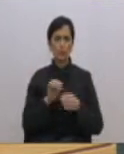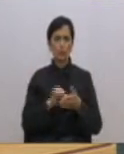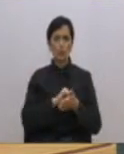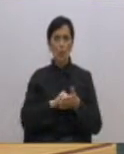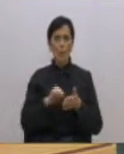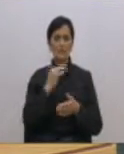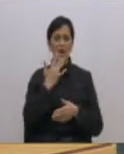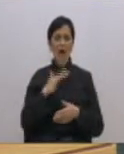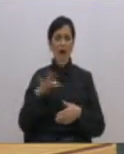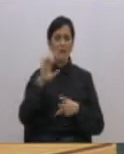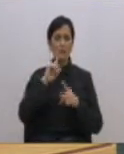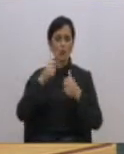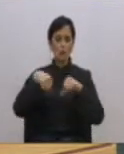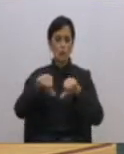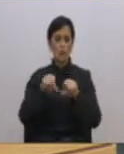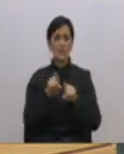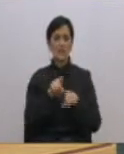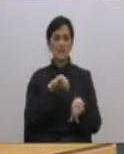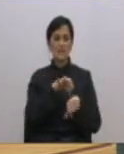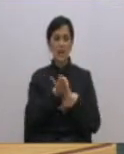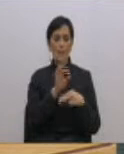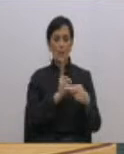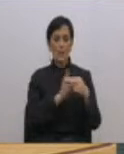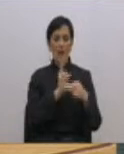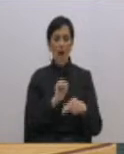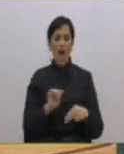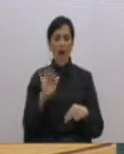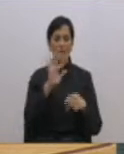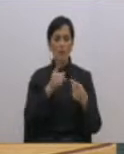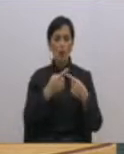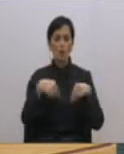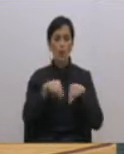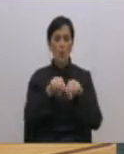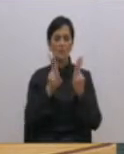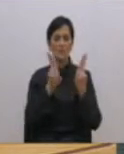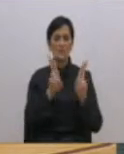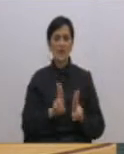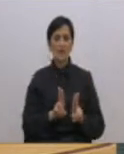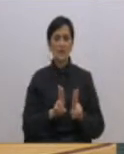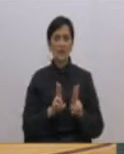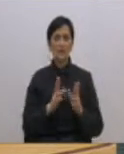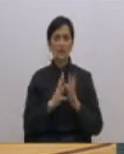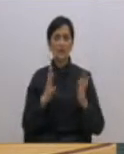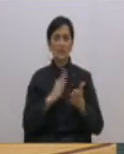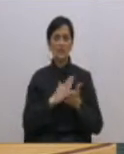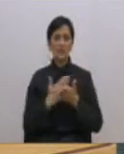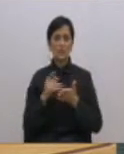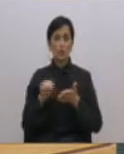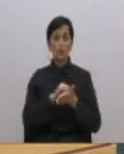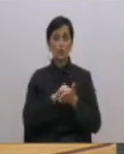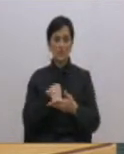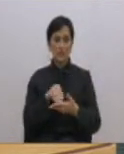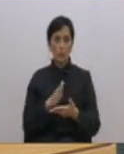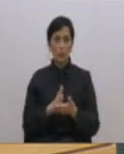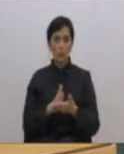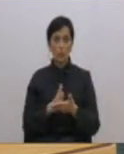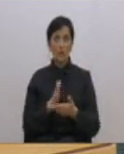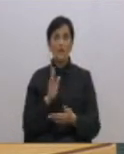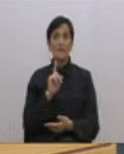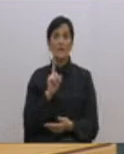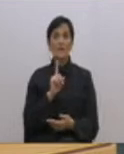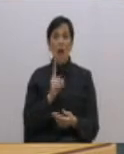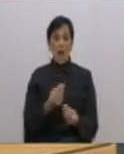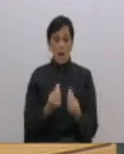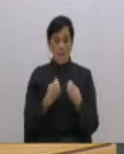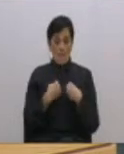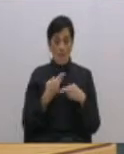საბჭოსი, ისევე როგორც წამების პრევენციის ევროპული კომიტეტის სტანდარტები დიდწილად არის ამ დოკუმენტში ასახული და გათვლილი. გამაძლევს